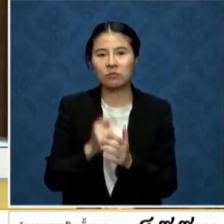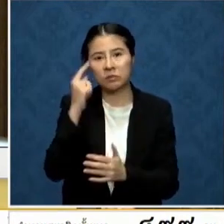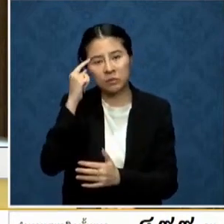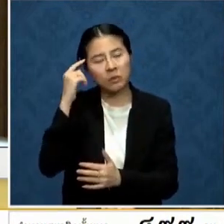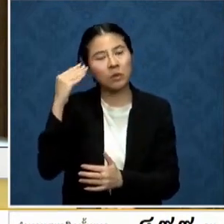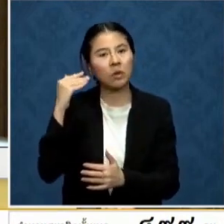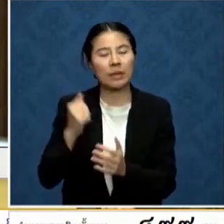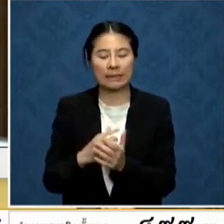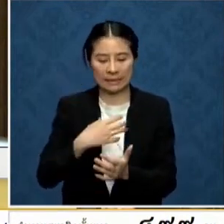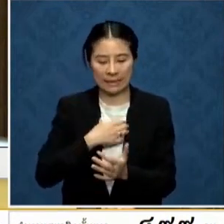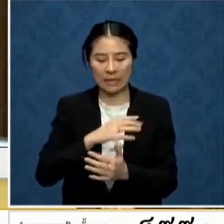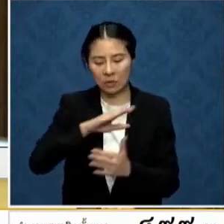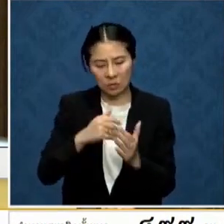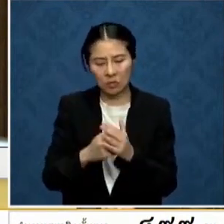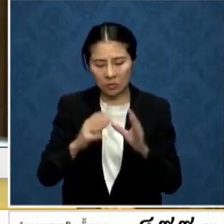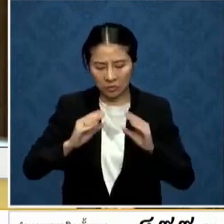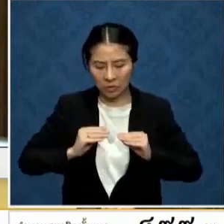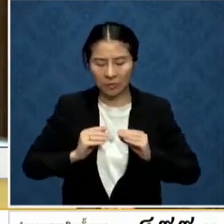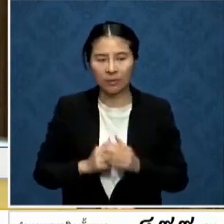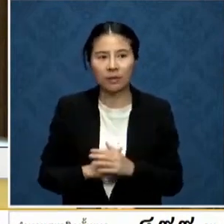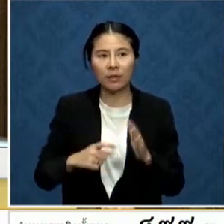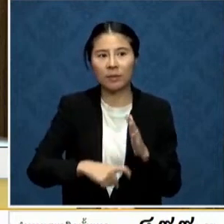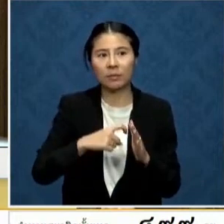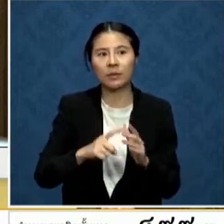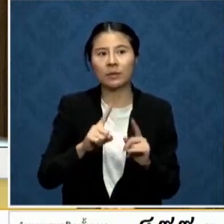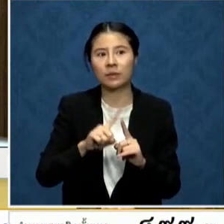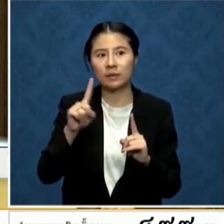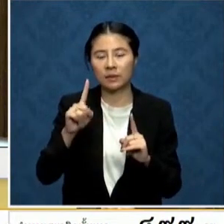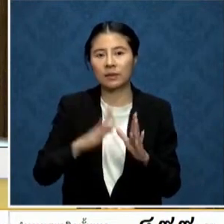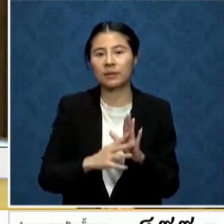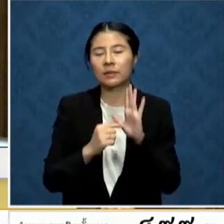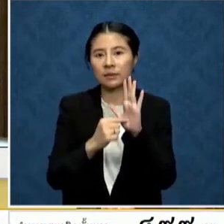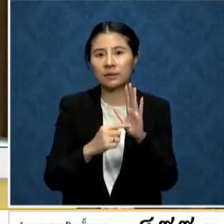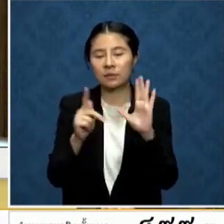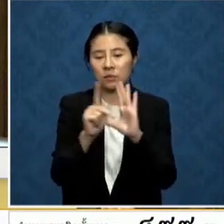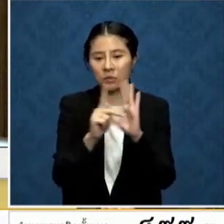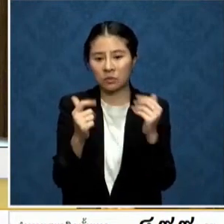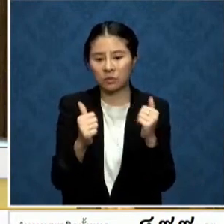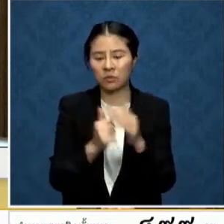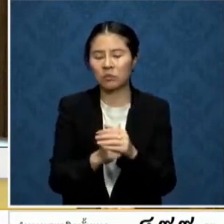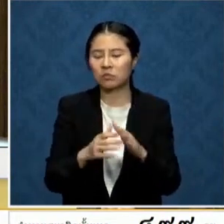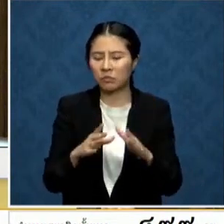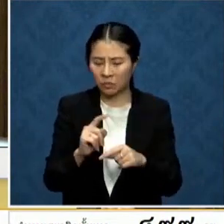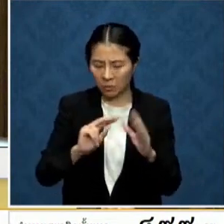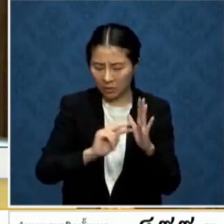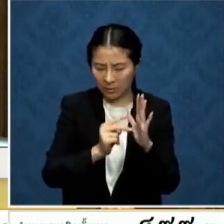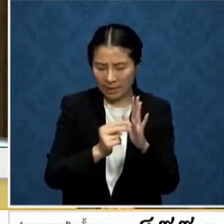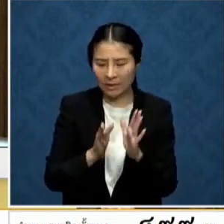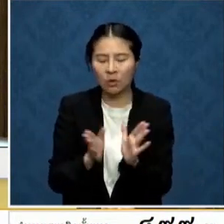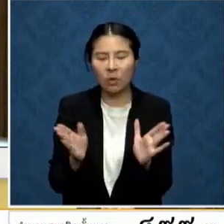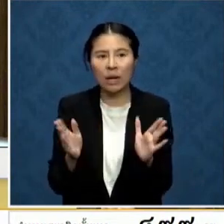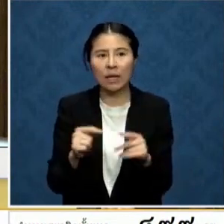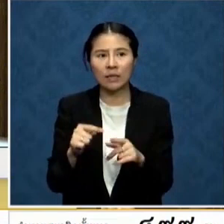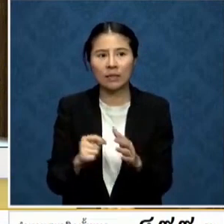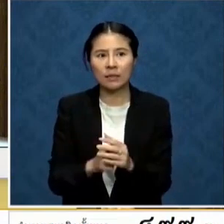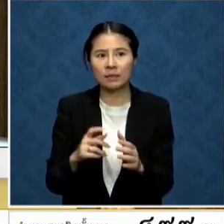มติรับหลักการนะครับเหตุผลที่ 1ครับหลักการและเหตุผลที่ผมเสนอในร่างแก้ไขข้อบังคับนั้นเขียนไว้กว้างมากครับดังนั้นครับถ้ามันมี 9ข้อ